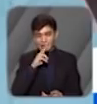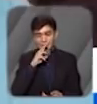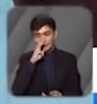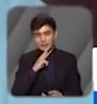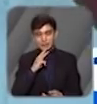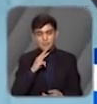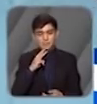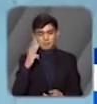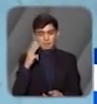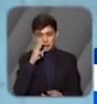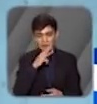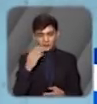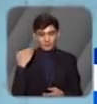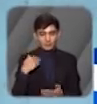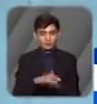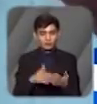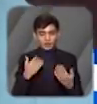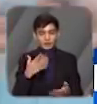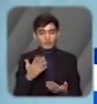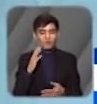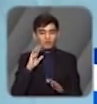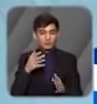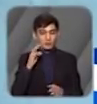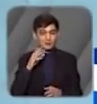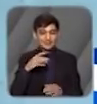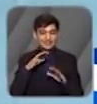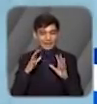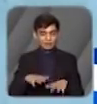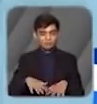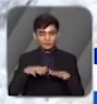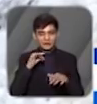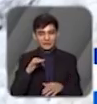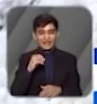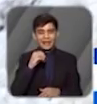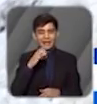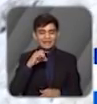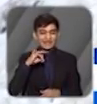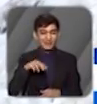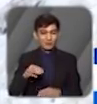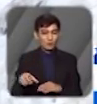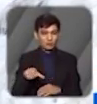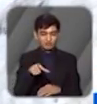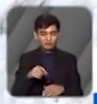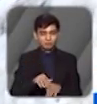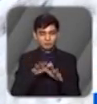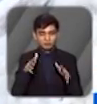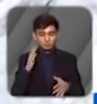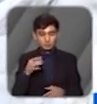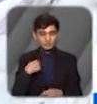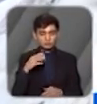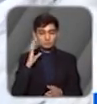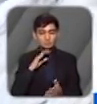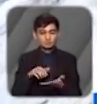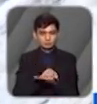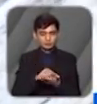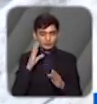үшін қорқамыз. Қар еріп, Есіл тасайтын болса, үйлеріміз тағы суға кетеді. Былғары зауыт ауданында тау-тау болып үйілген, қар әлі көп,